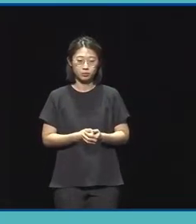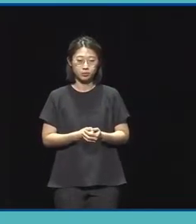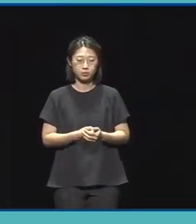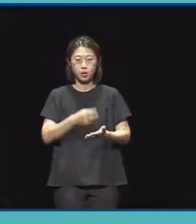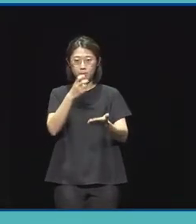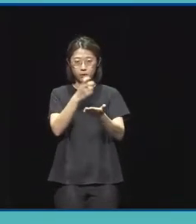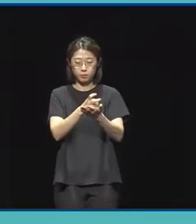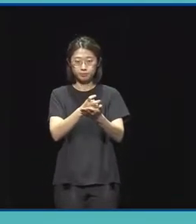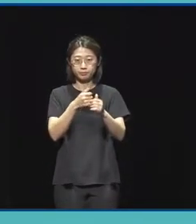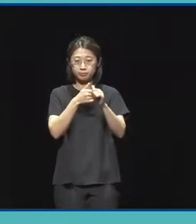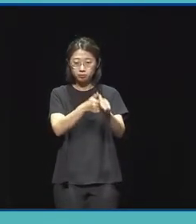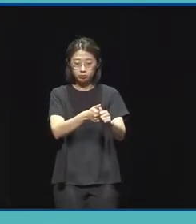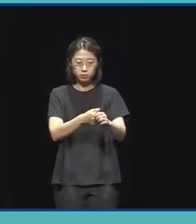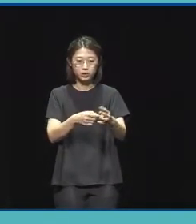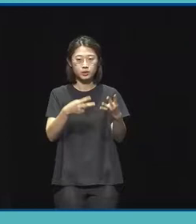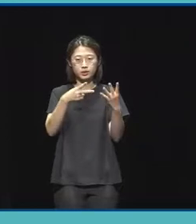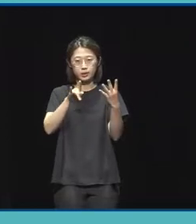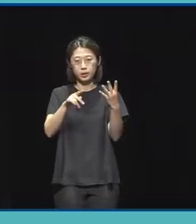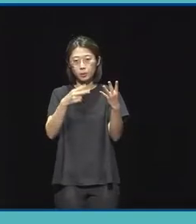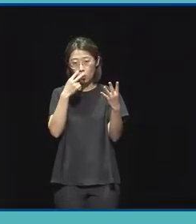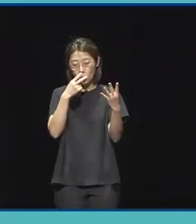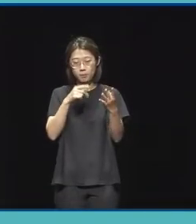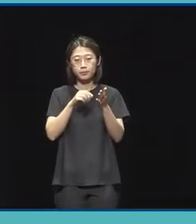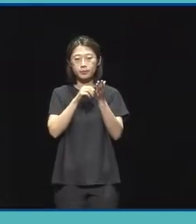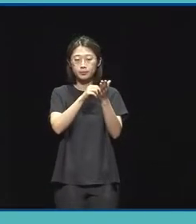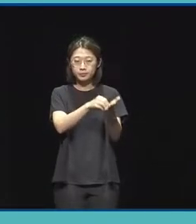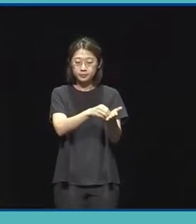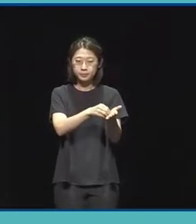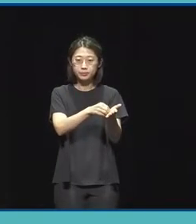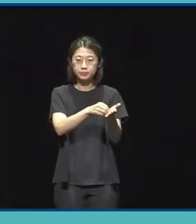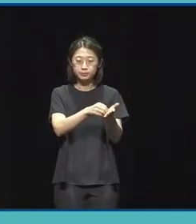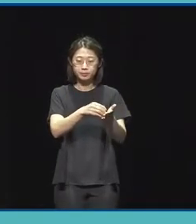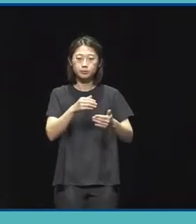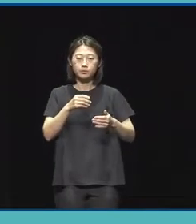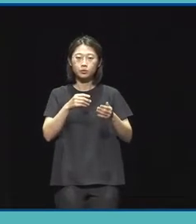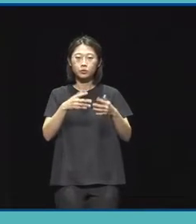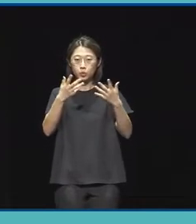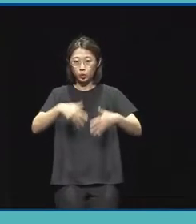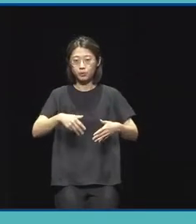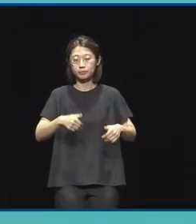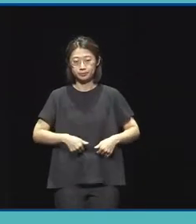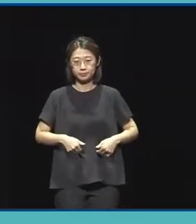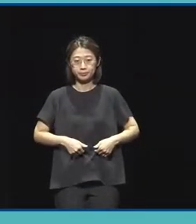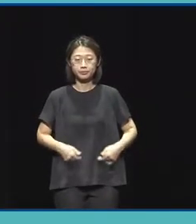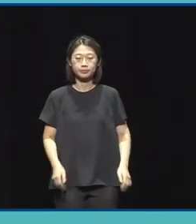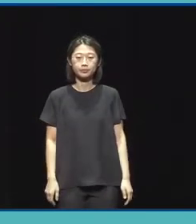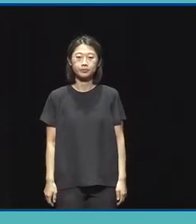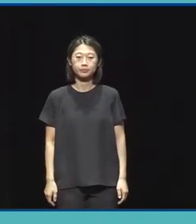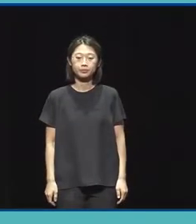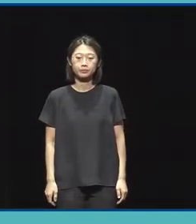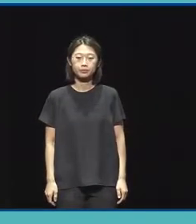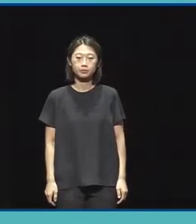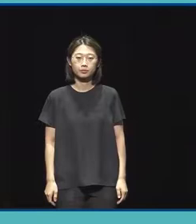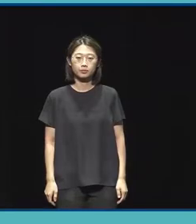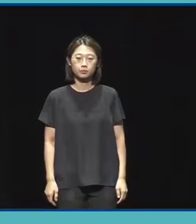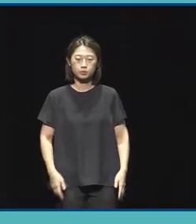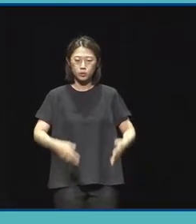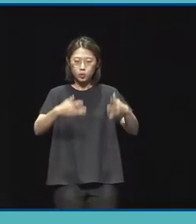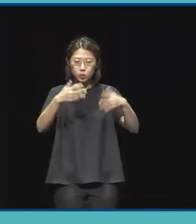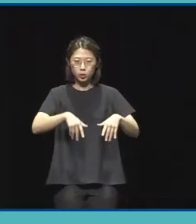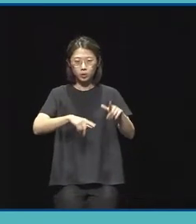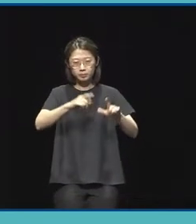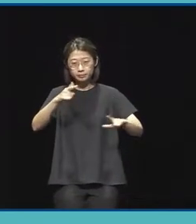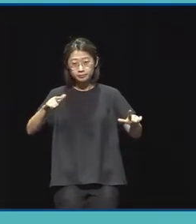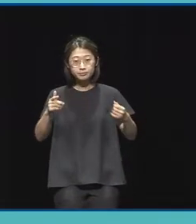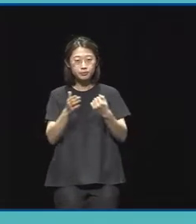등을 준수하고 4대 사회보험 가입 등의 사업 이행 조건을 수행하여야 합니다. 사업별 지원 조건이 각기